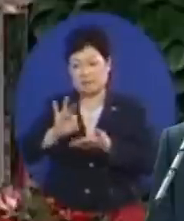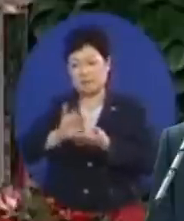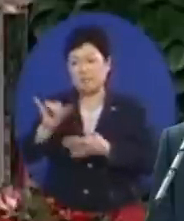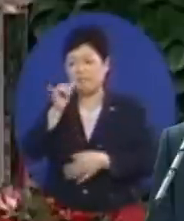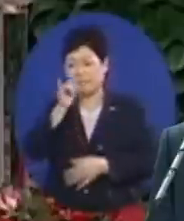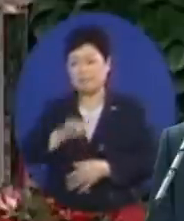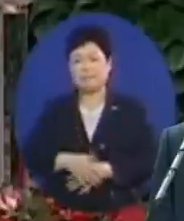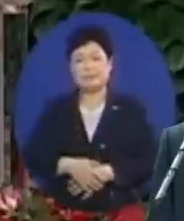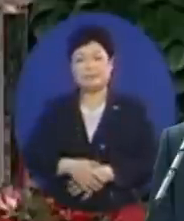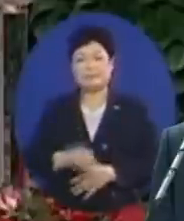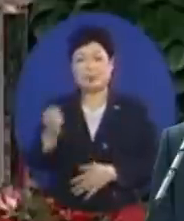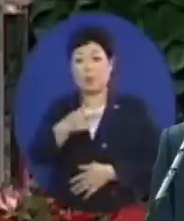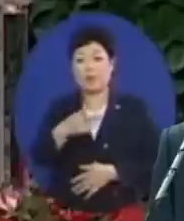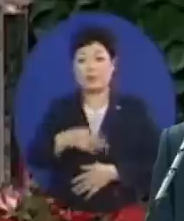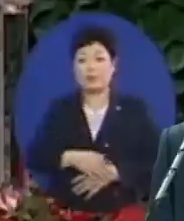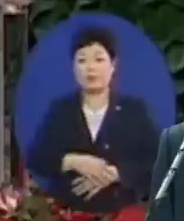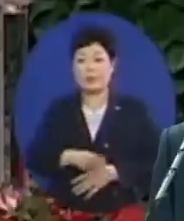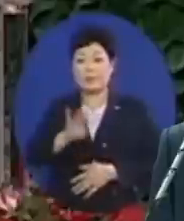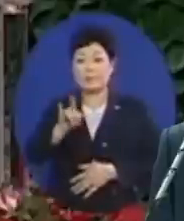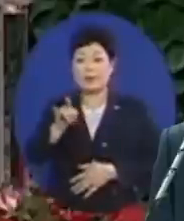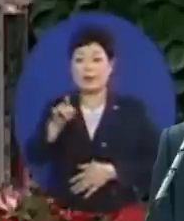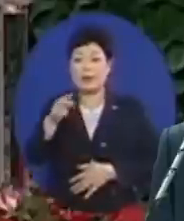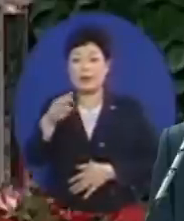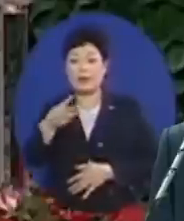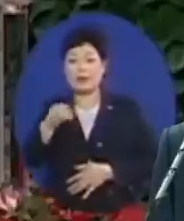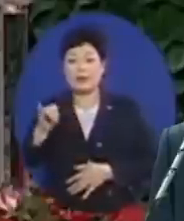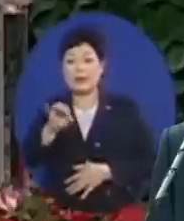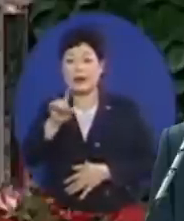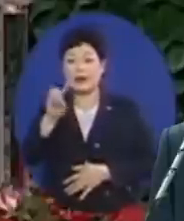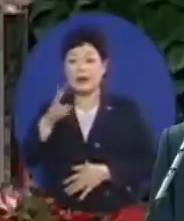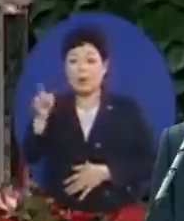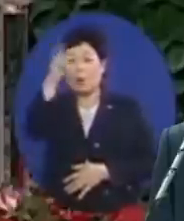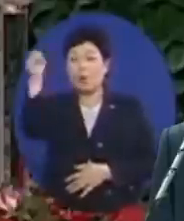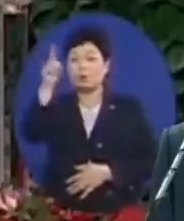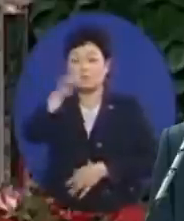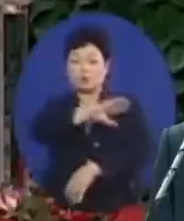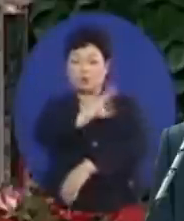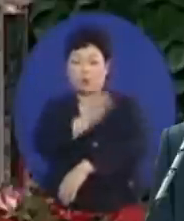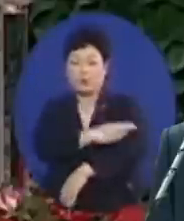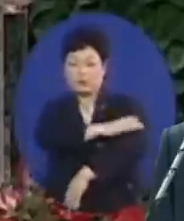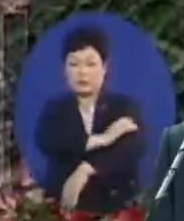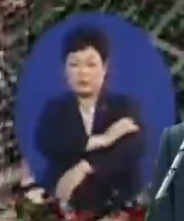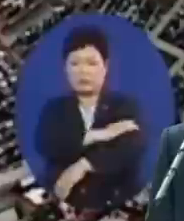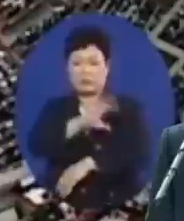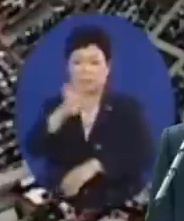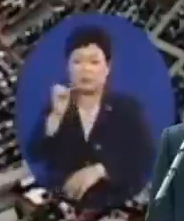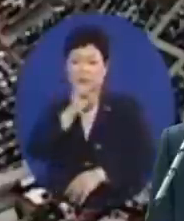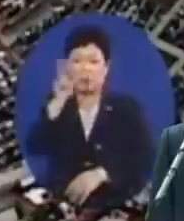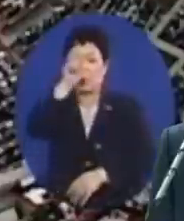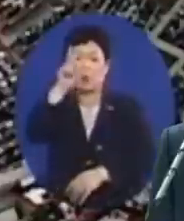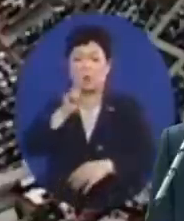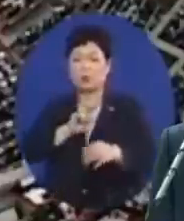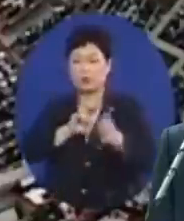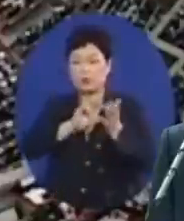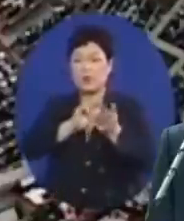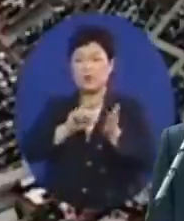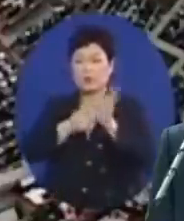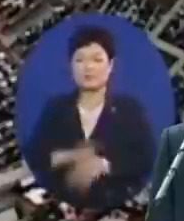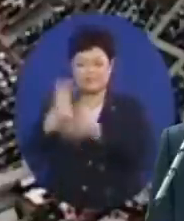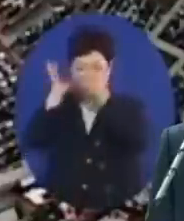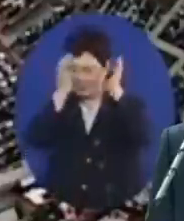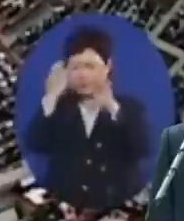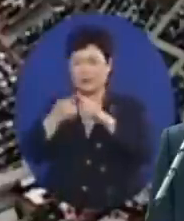있는 것입니다. 또한 벨리알, 공중권세 잡은 자, 용 등으로 표현하고 있는 것입니다. 이름이